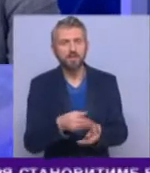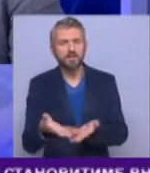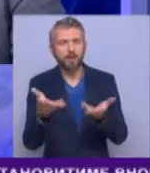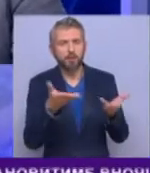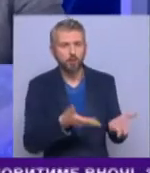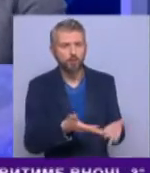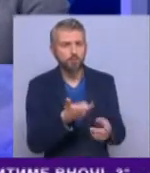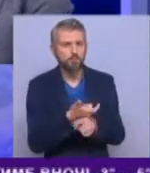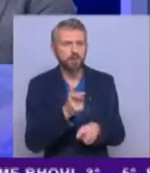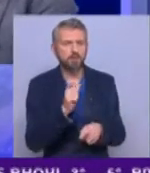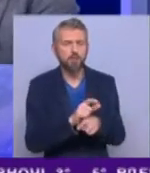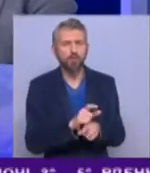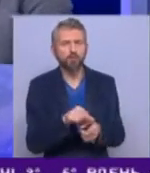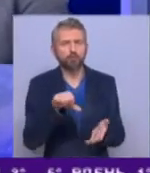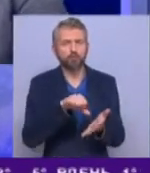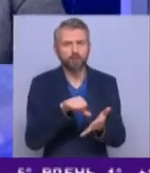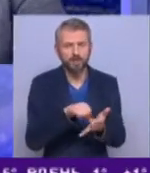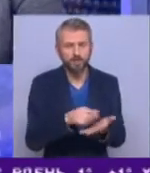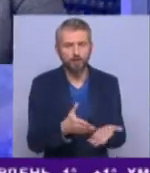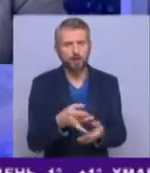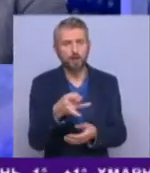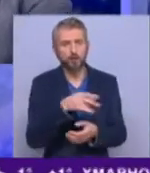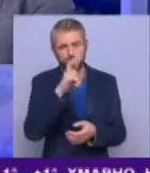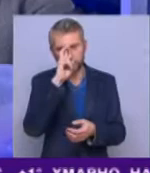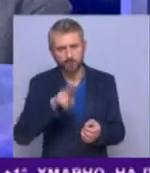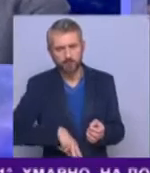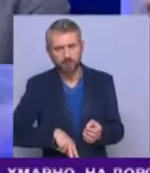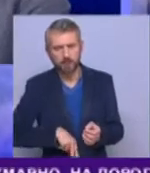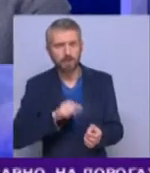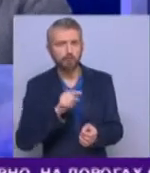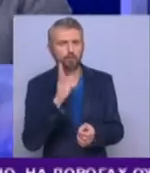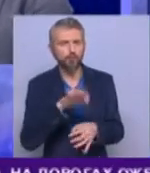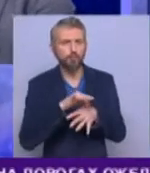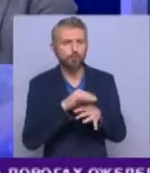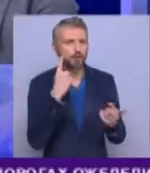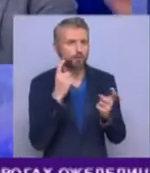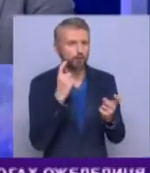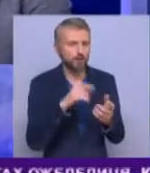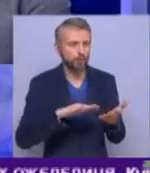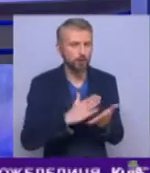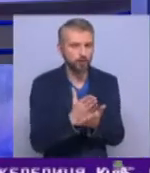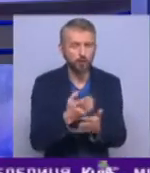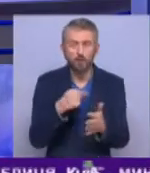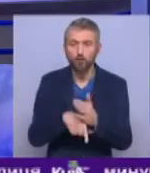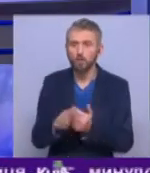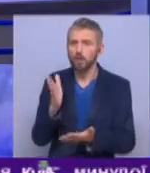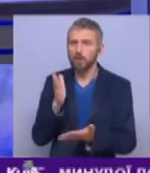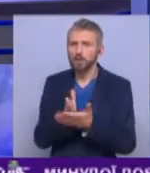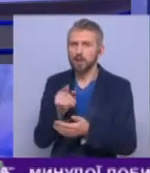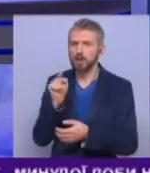запрошуємо максимально залучитися. Ну, безпосередньо районні державні адміністрації, вони будуть проводити інформаційну політику. Себто є